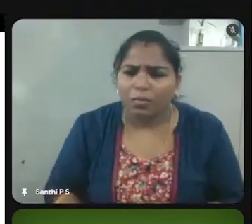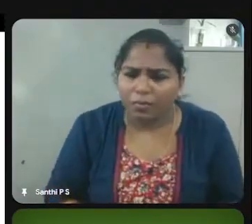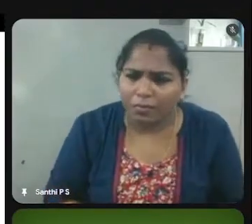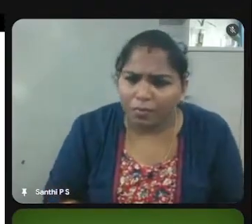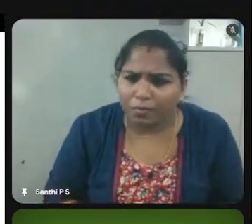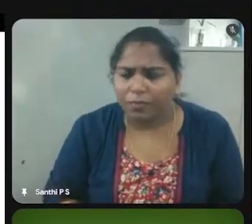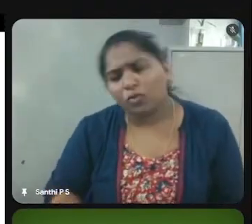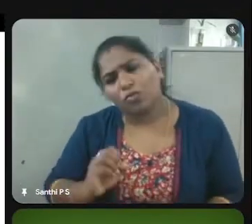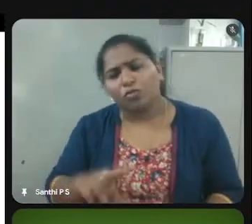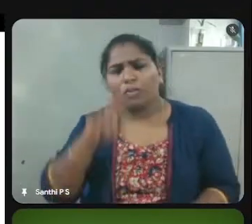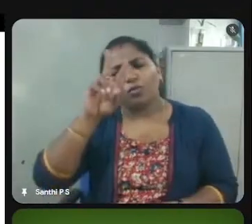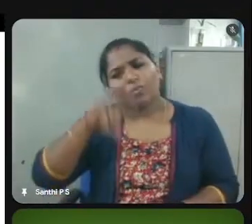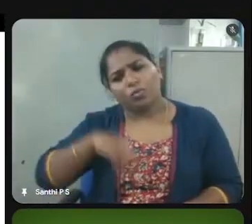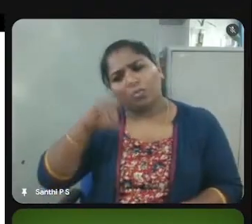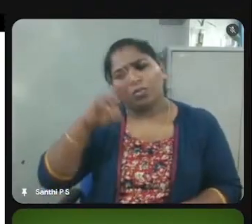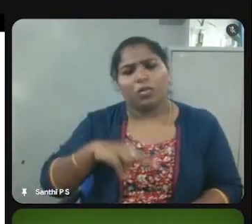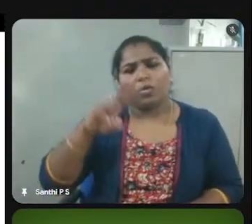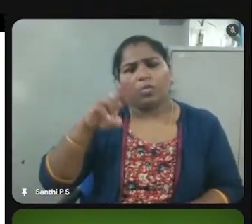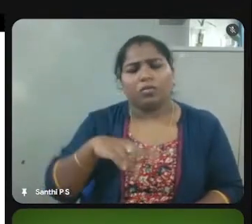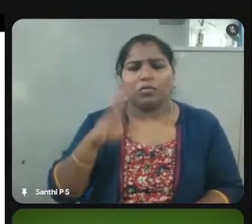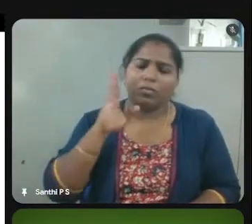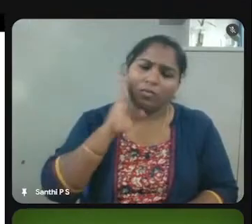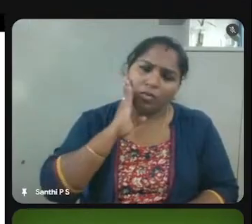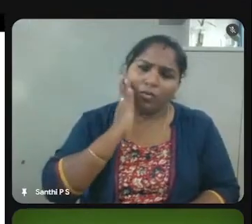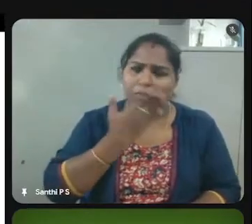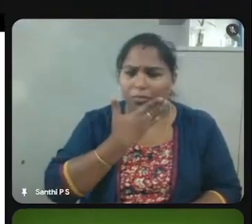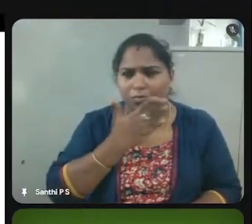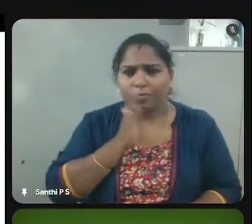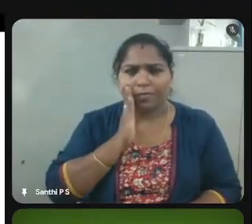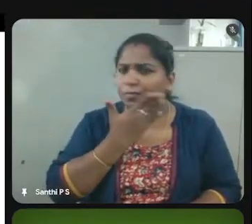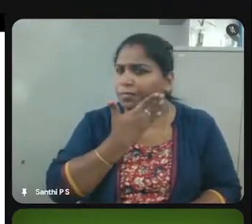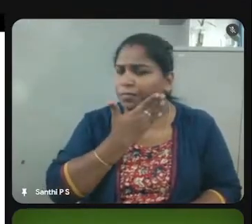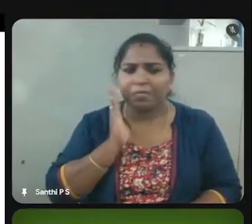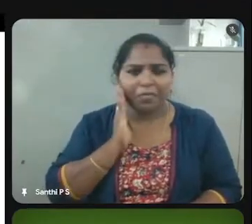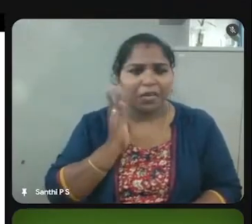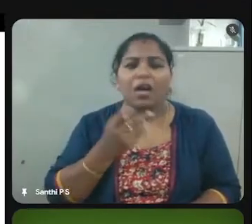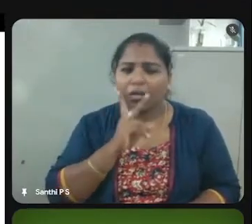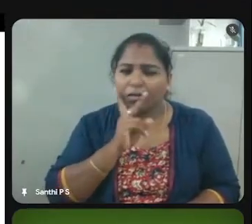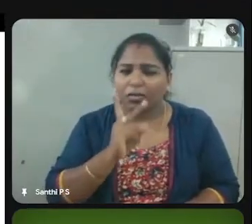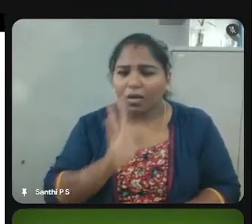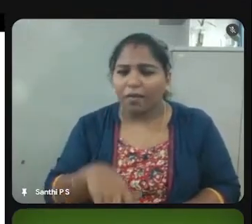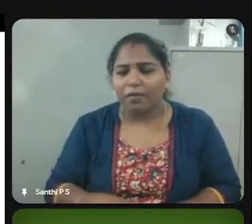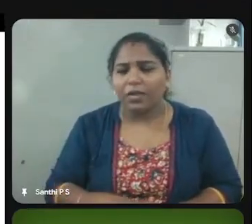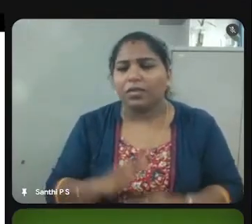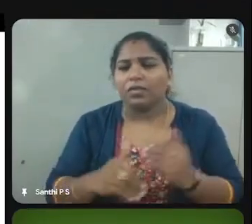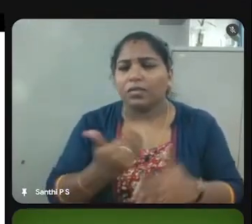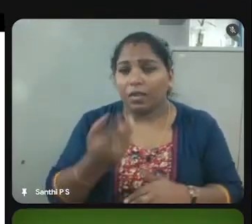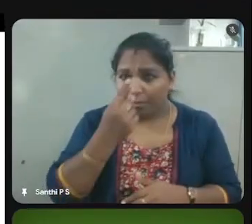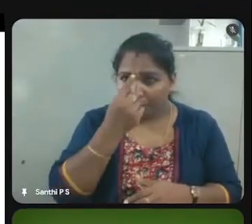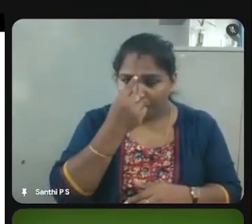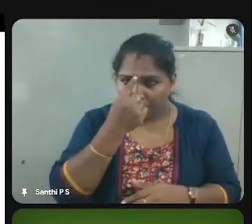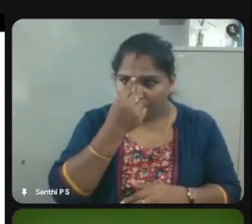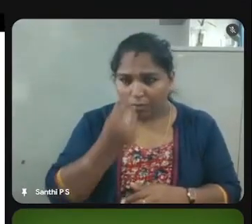ജസ്റ്റ് അവളിങ്ങനെ നോക്കും, ഇങ്ങനെ മുഖമൊക്കെ ഇങ്ങനെ ചരിച്ച് ഇങ്ങനെ രണ്ടു ഭാഗത്തേക്ക് തിരിച്ചിങ്ങനെയൊക്കെ നോക്കും. പിന്നെ